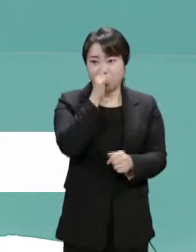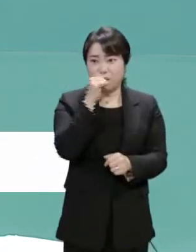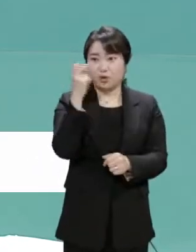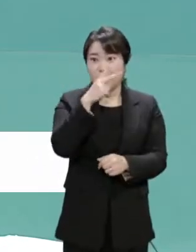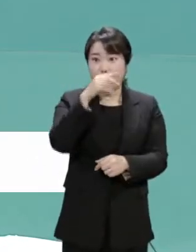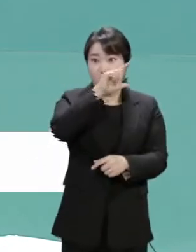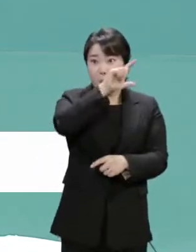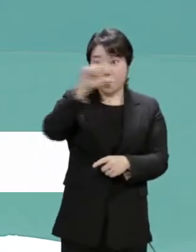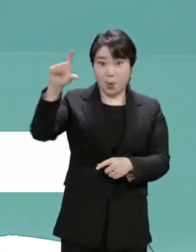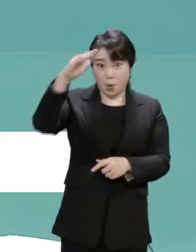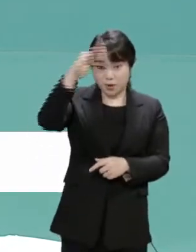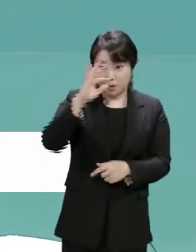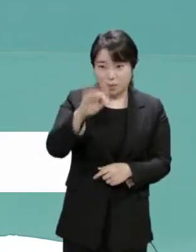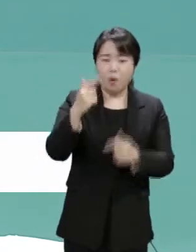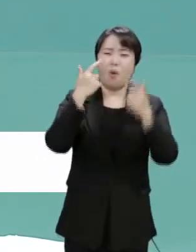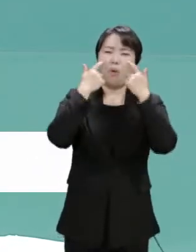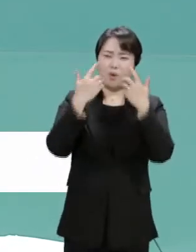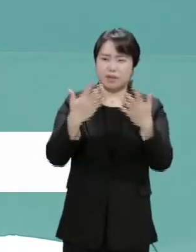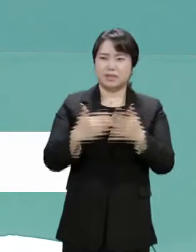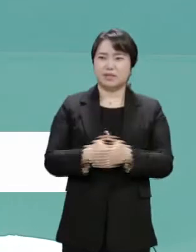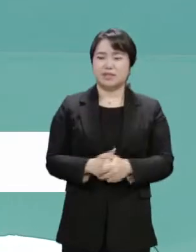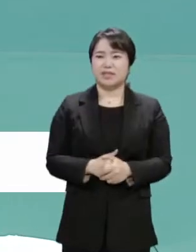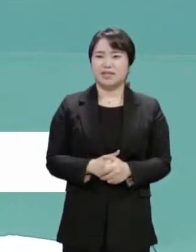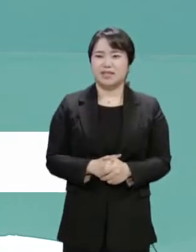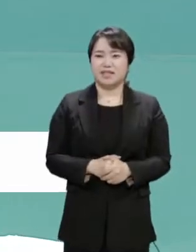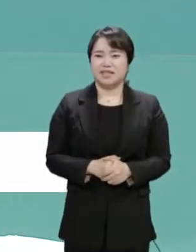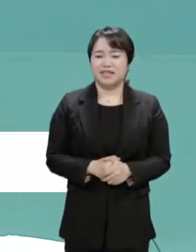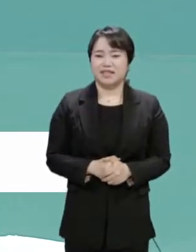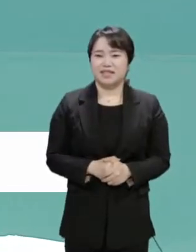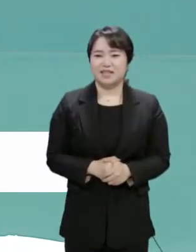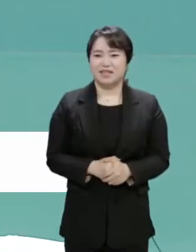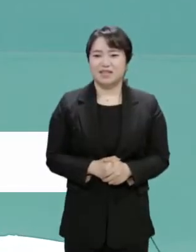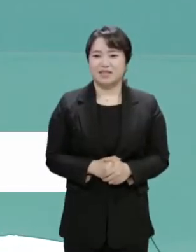표를 보시면 아주 명확합니다. 네. 네. 아니, 잠깐만요.